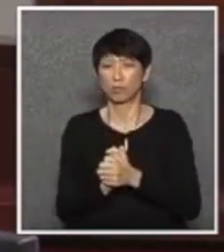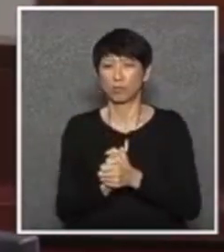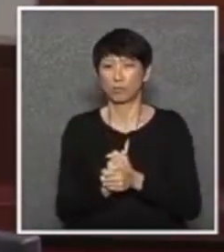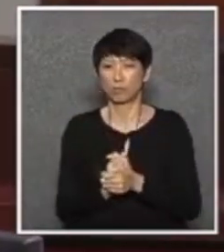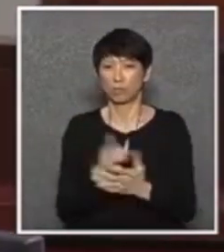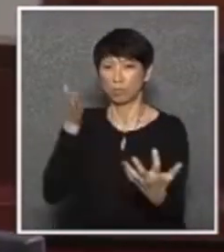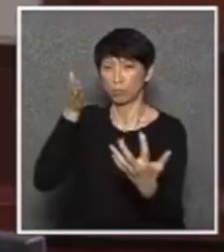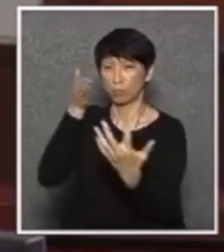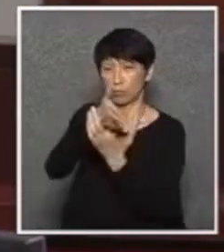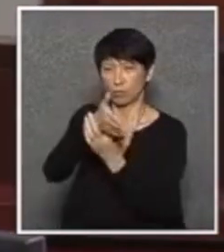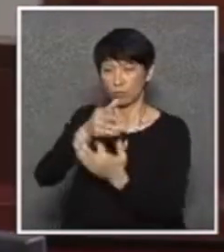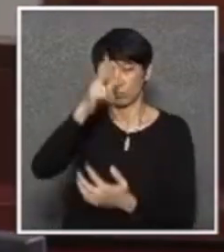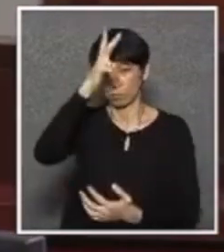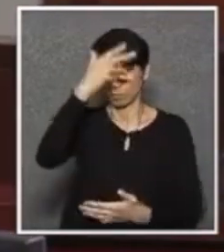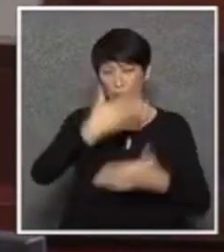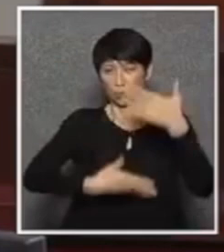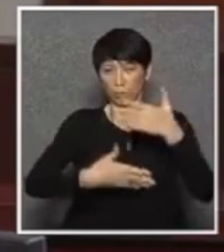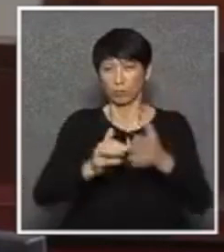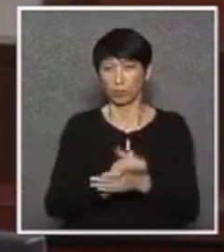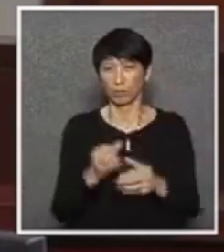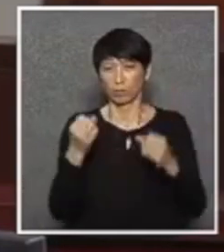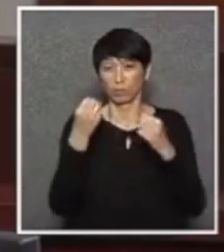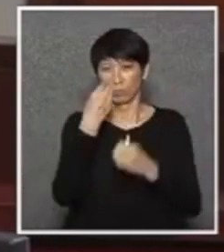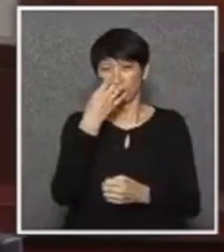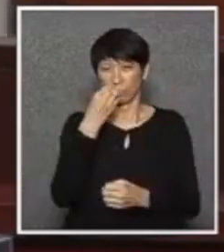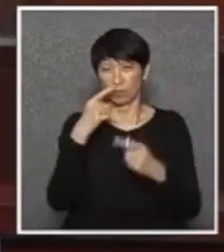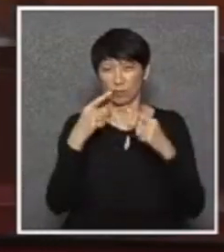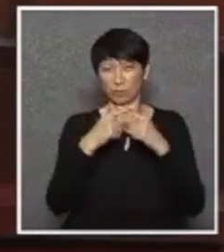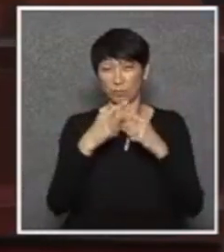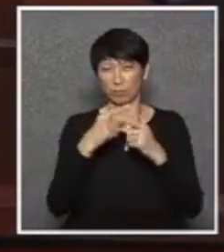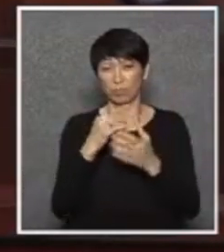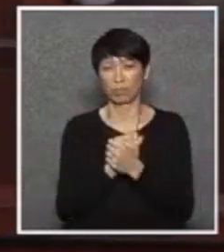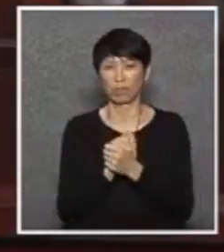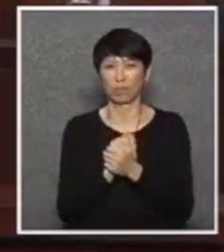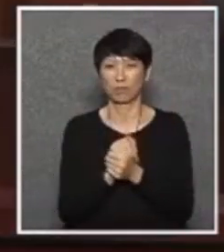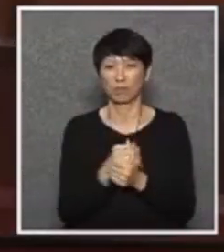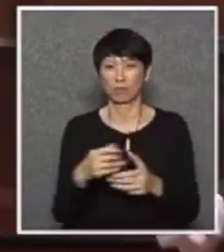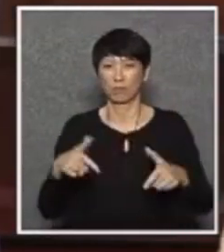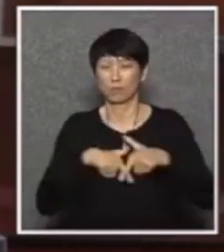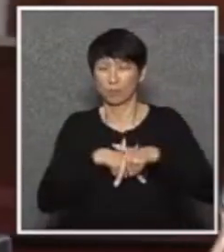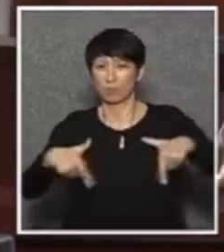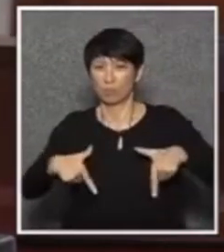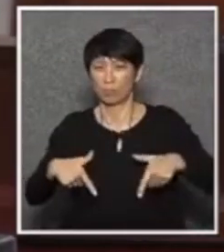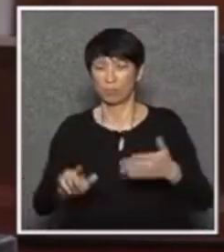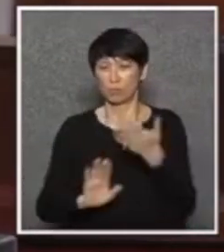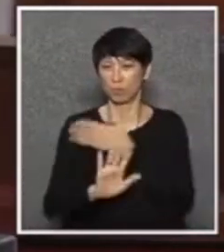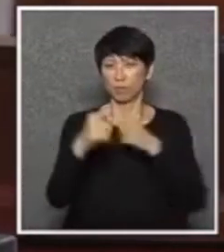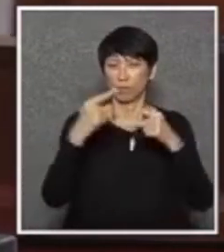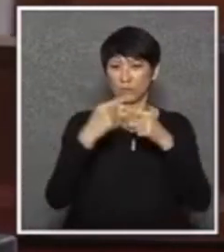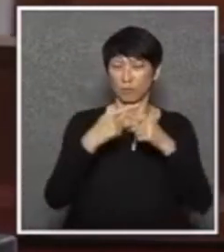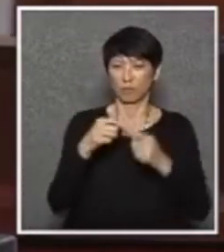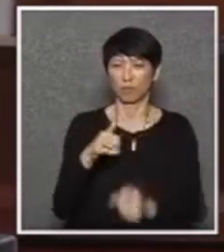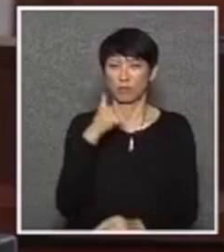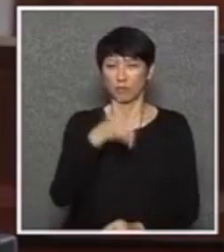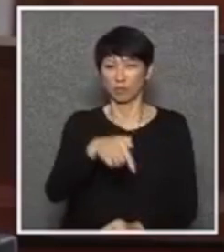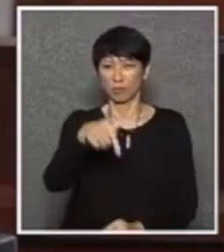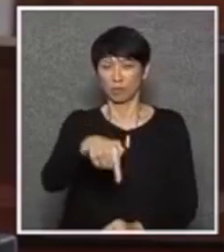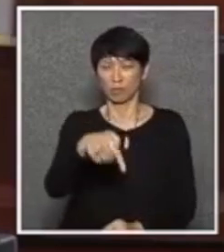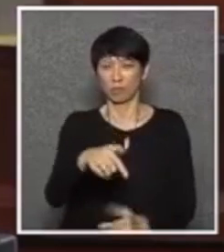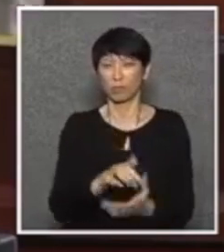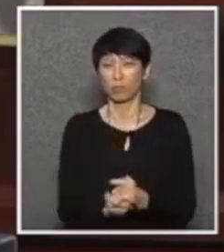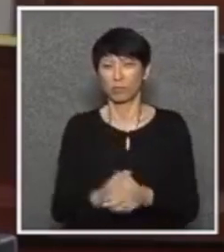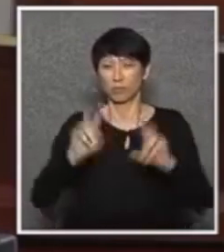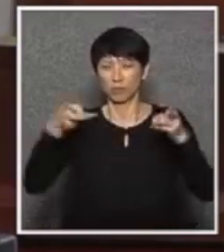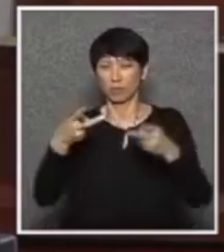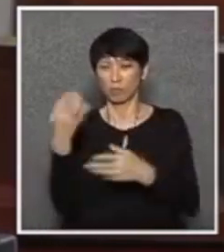政府總部。你香港人又沒有這個guts，你夠不夠膽現在出面的人當這個議案被否